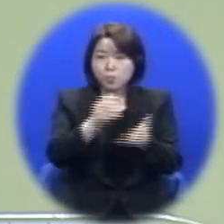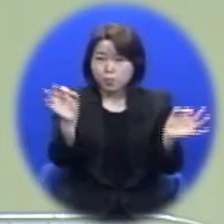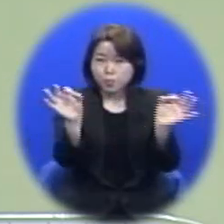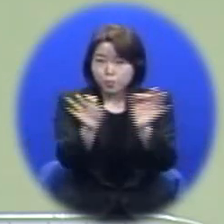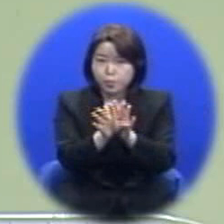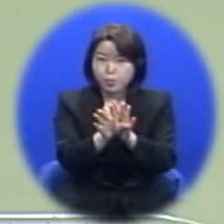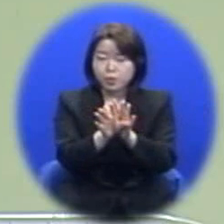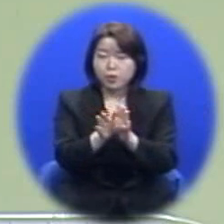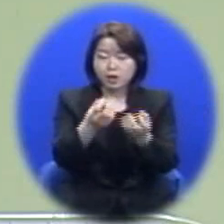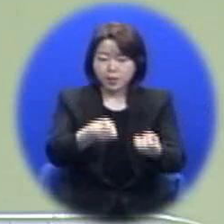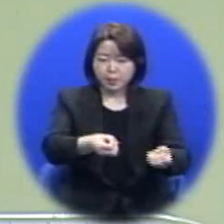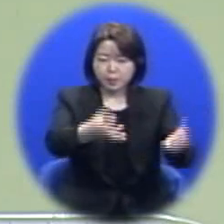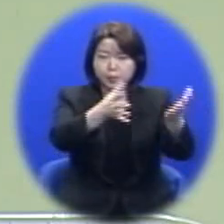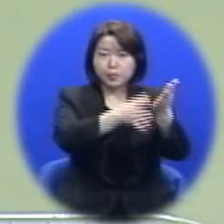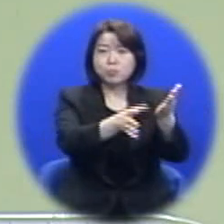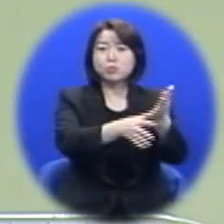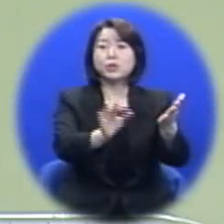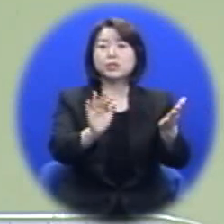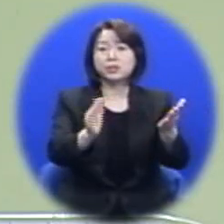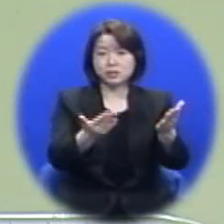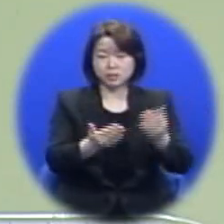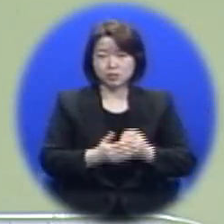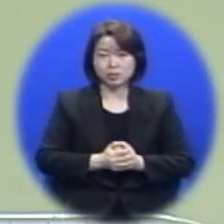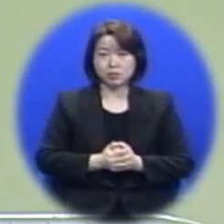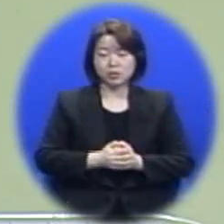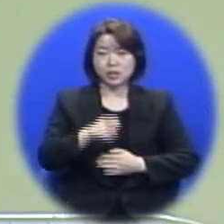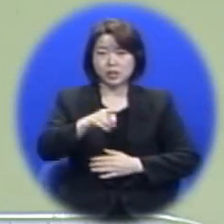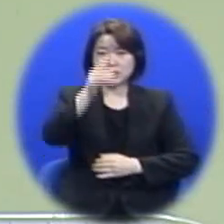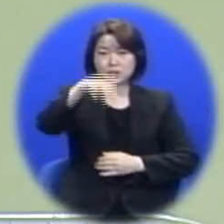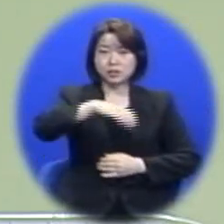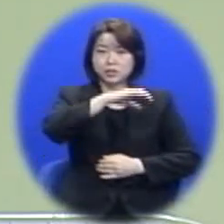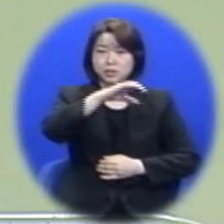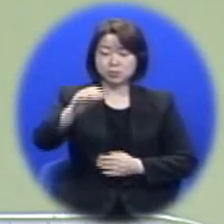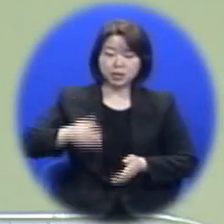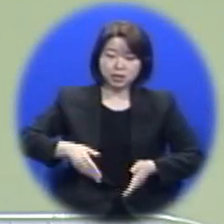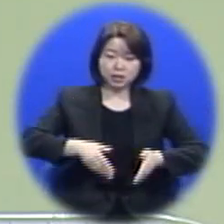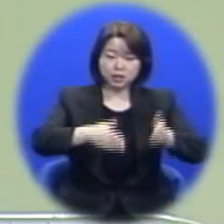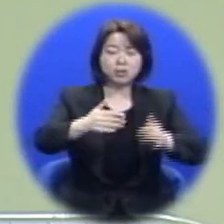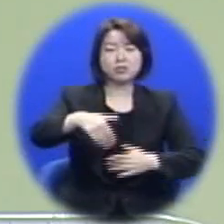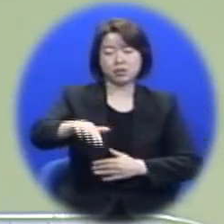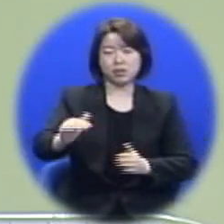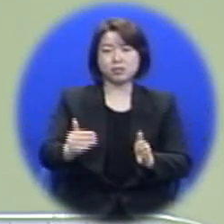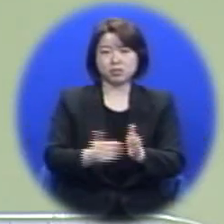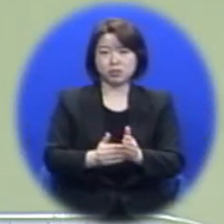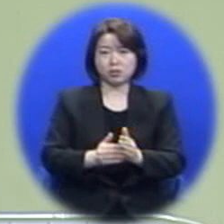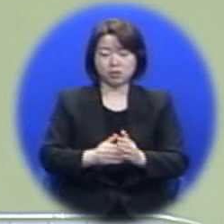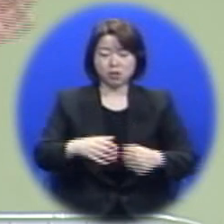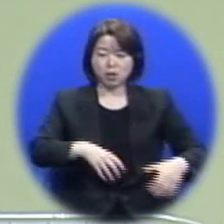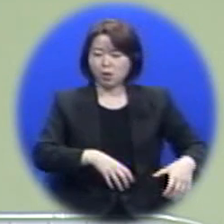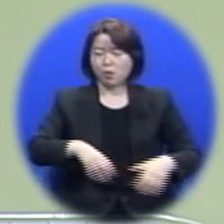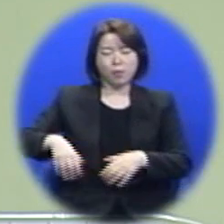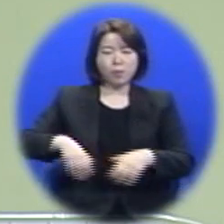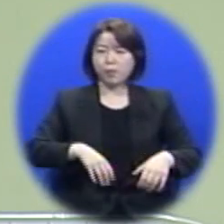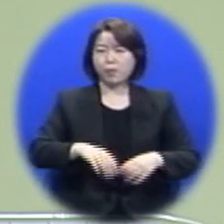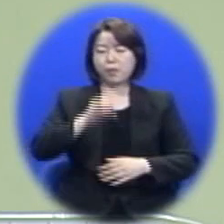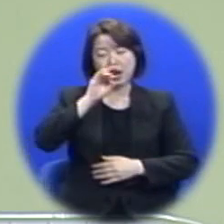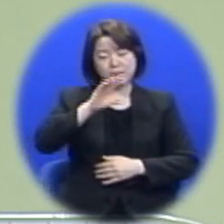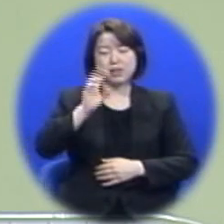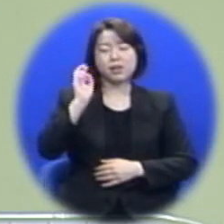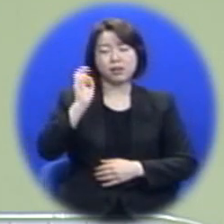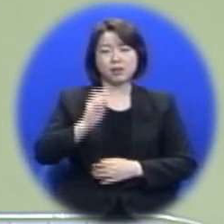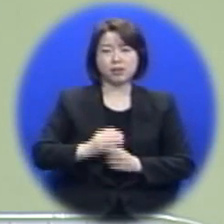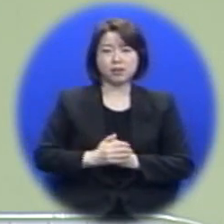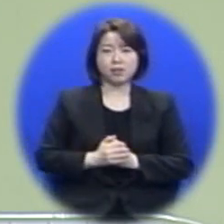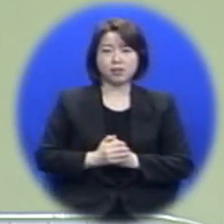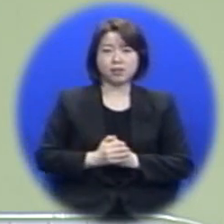여러분의 속죄의 제물이 되셔서 그 십자가 1 길을 가신 거죠 주저 하면 안 되는 것이니까